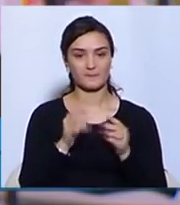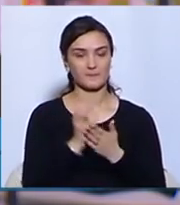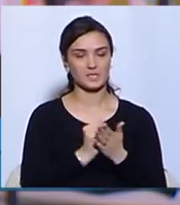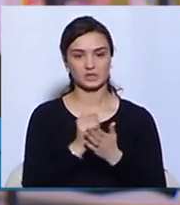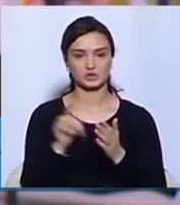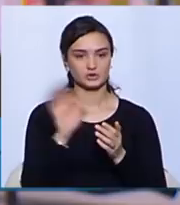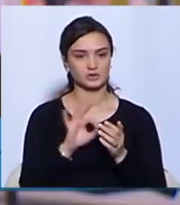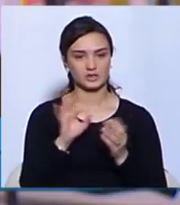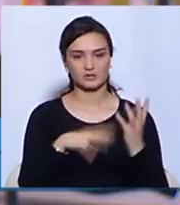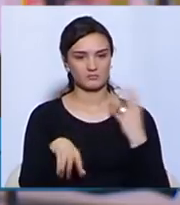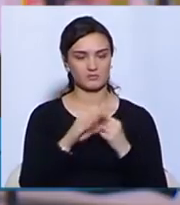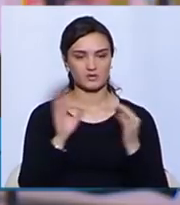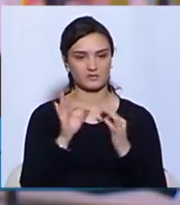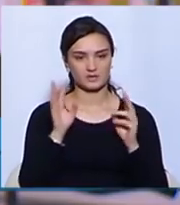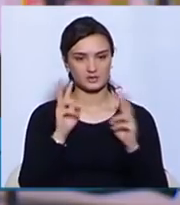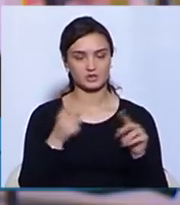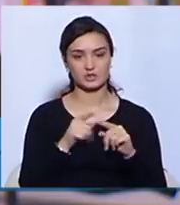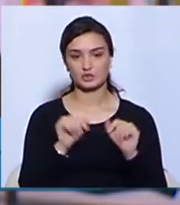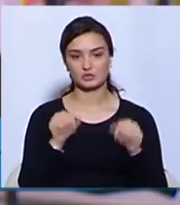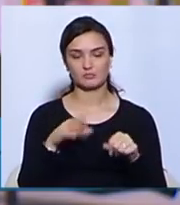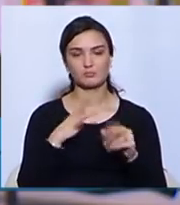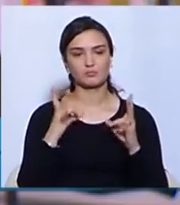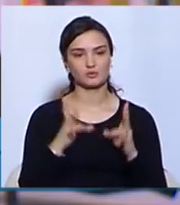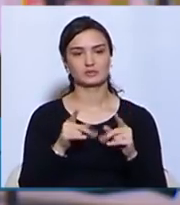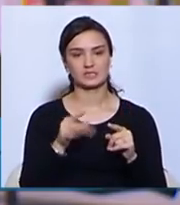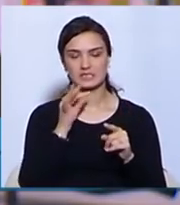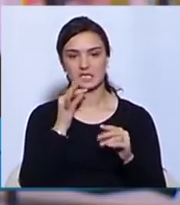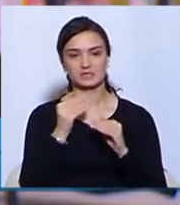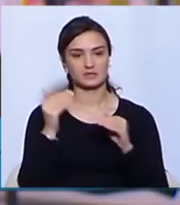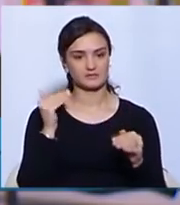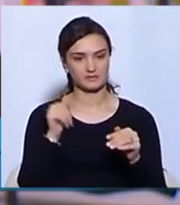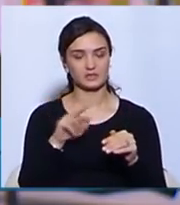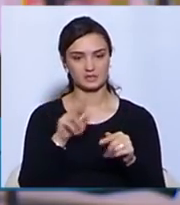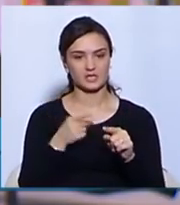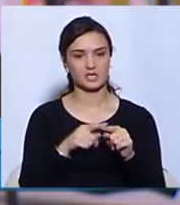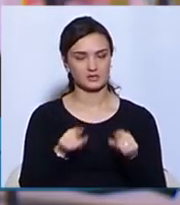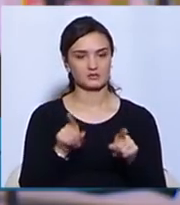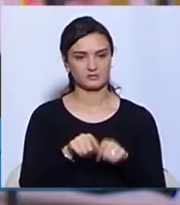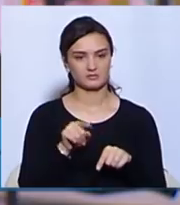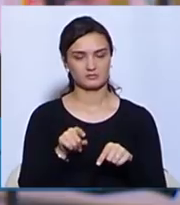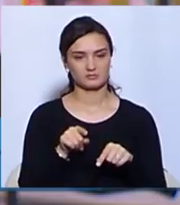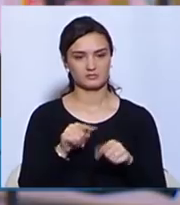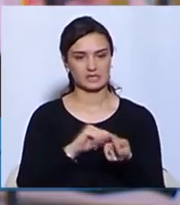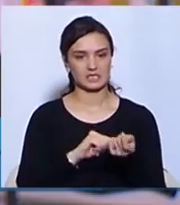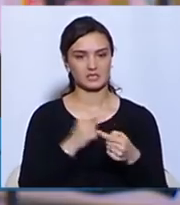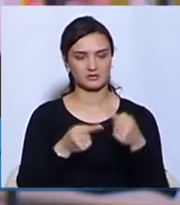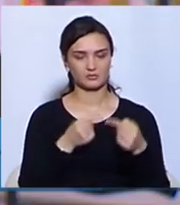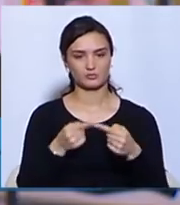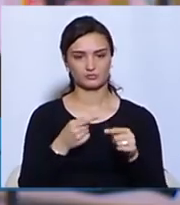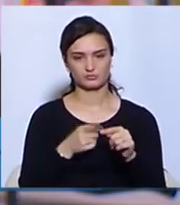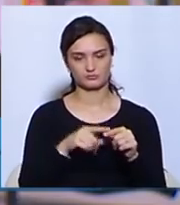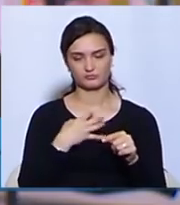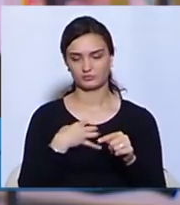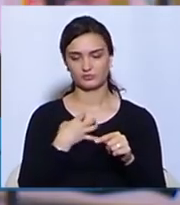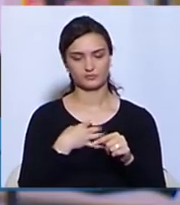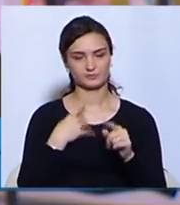მარაგის შესახებ არავინ უწყის ჯერ. ამიტომ ის შეიძლება მოხდეს ნაადრევად. და ახაც სხვათაშორის გენეტიკური განწყობები თამაშობს როლს.